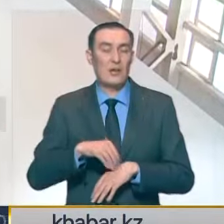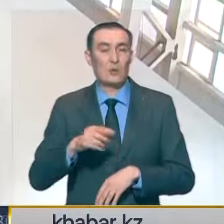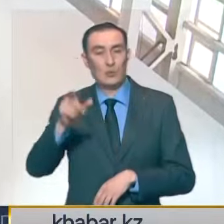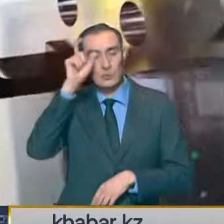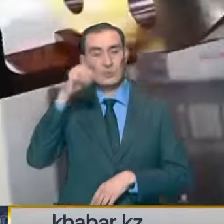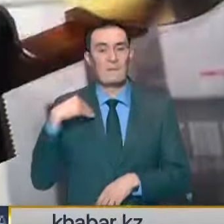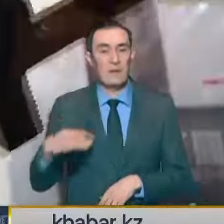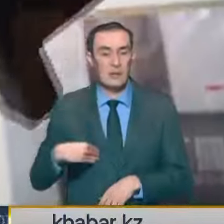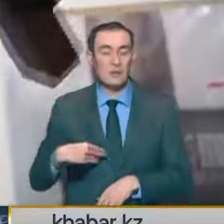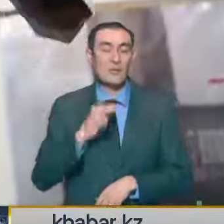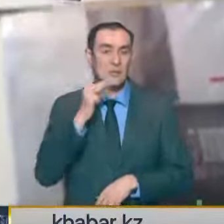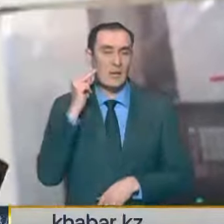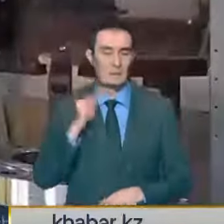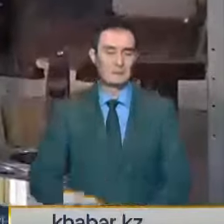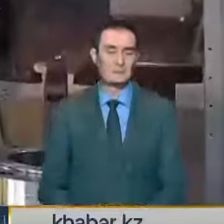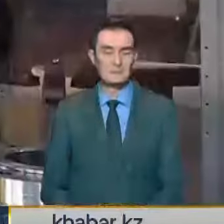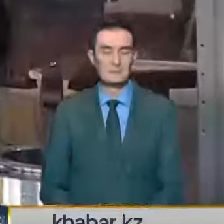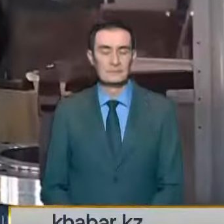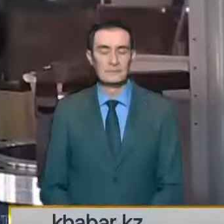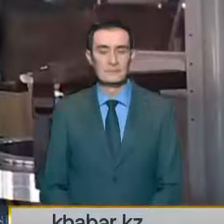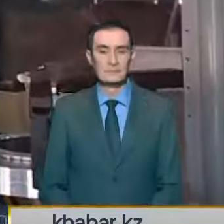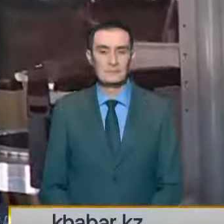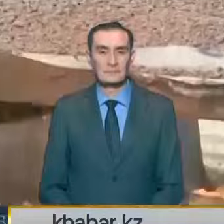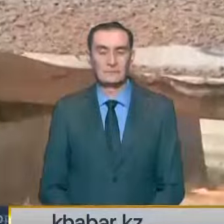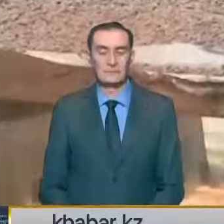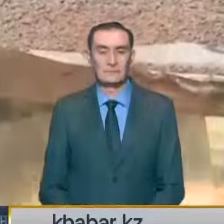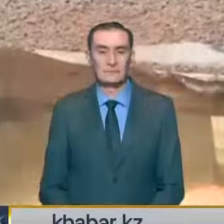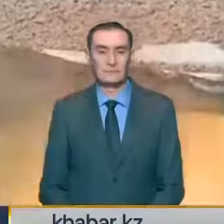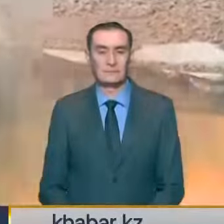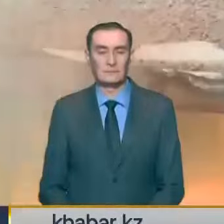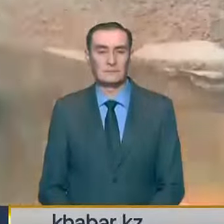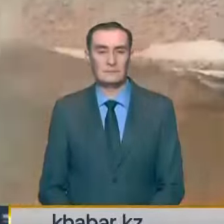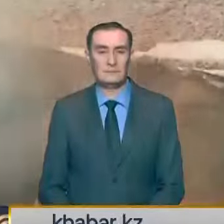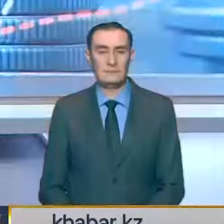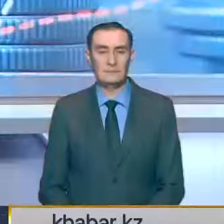Францию и Китай. Айгуль Амантаева, Ян Сарсембаев, Худайберген Аймырза, Хабар.